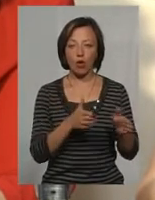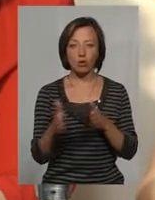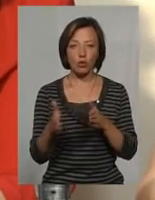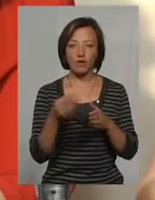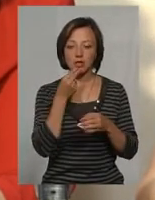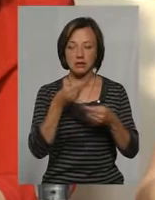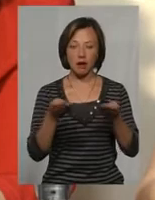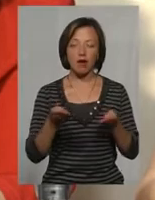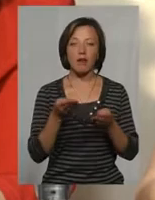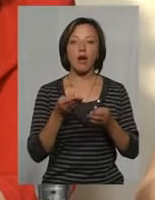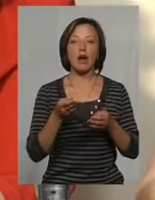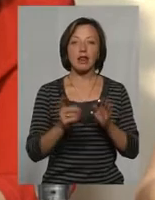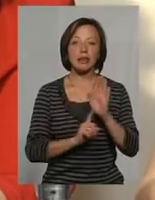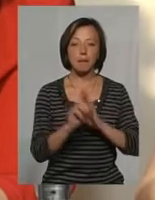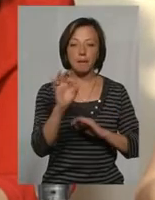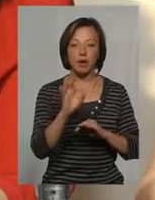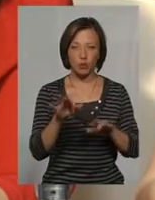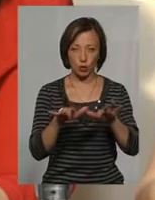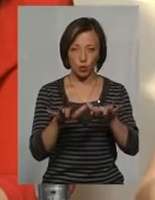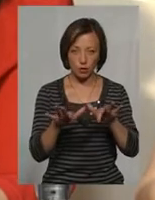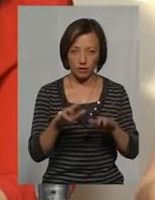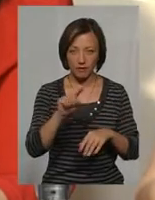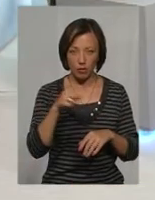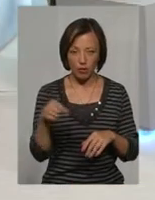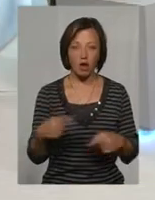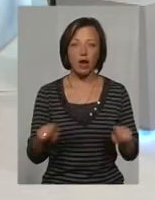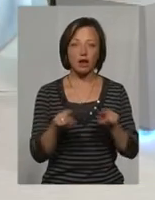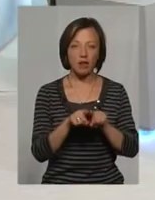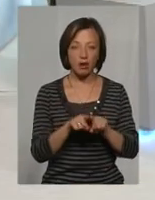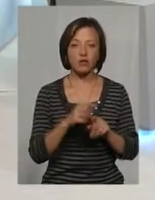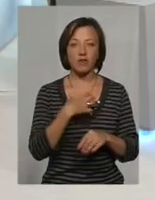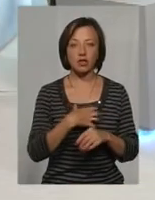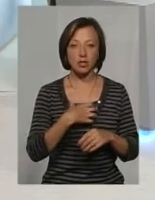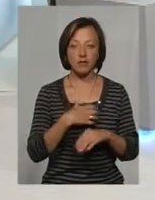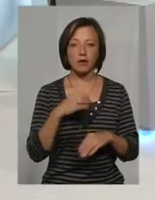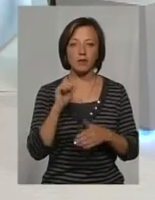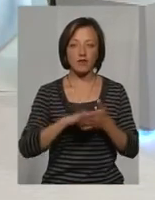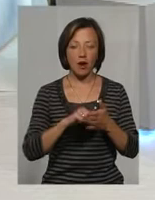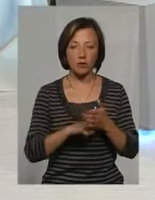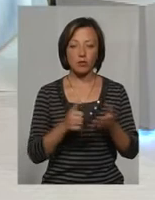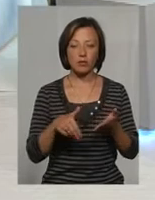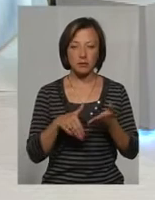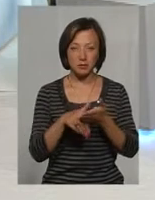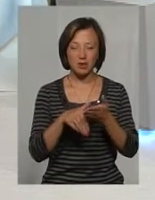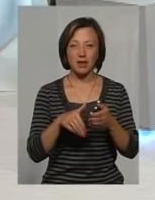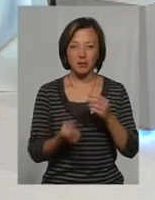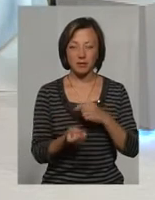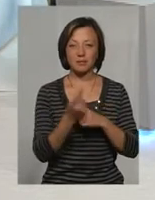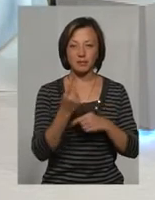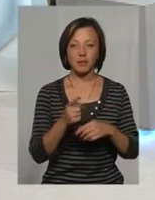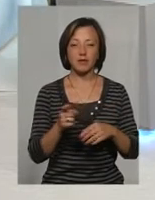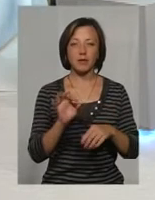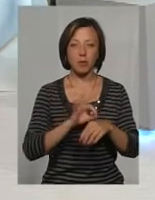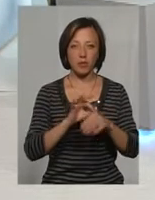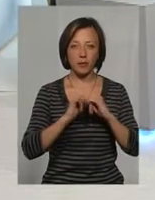страв, тобто температурні вимоги. І також важливим фактором, який сприяє виникненню і поширенню